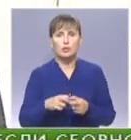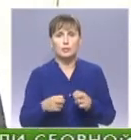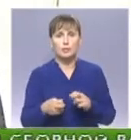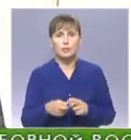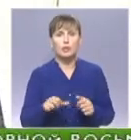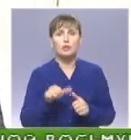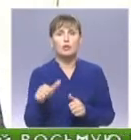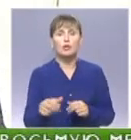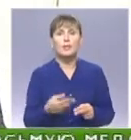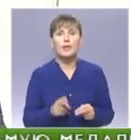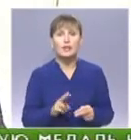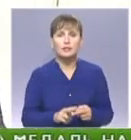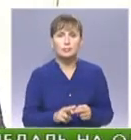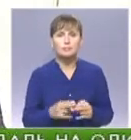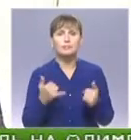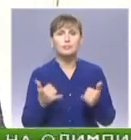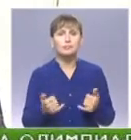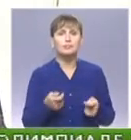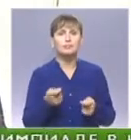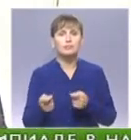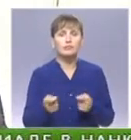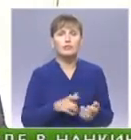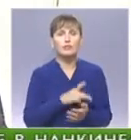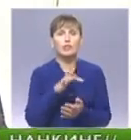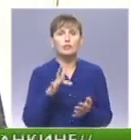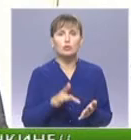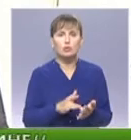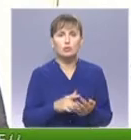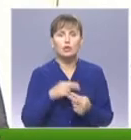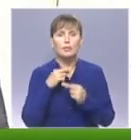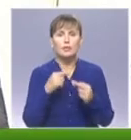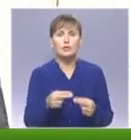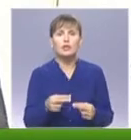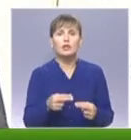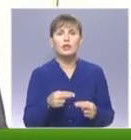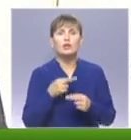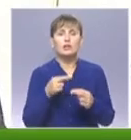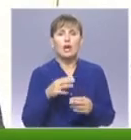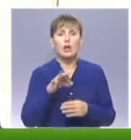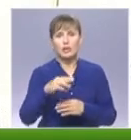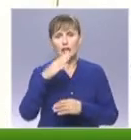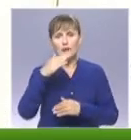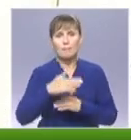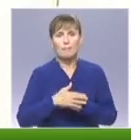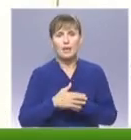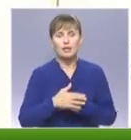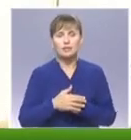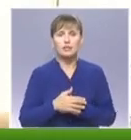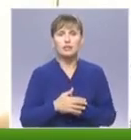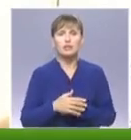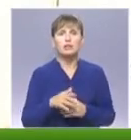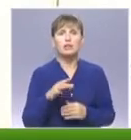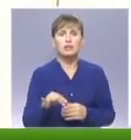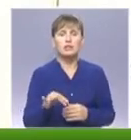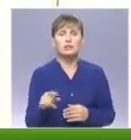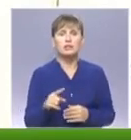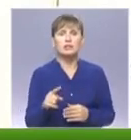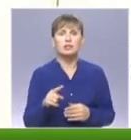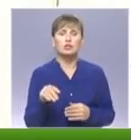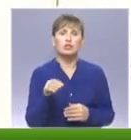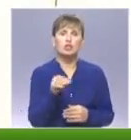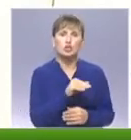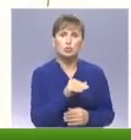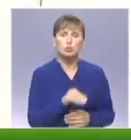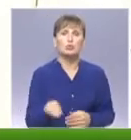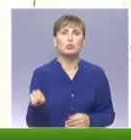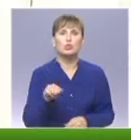Кроме того, сейчас руководство города обращается и руководители районных акиматов. В частности, значит, и Жетысуевский, и